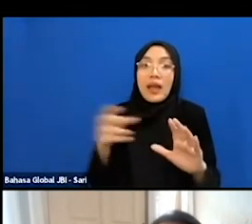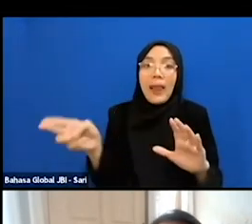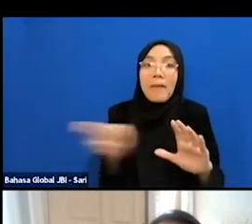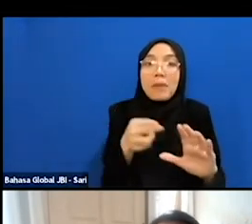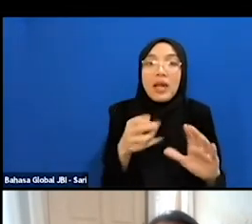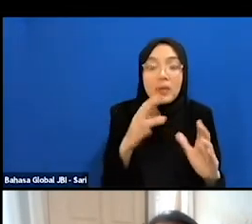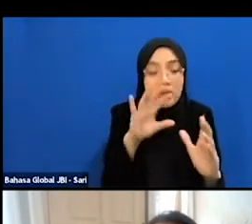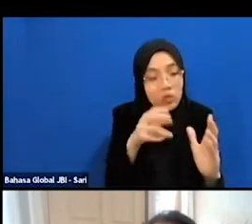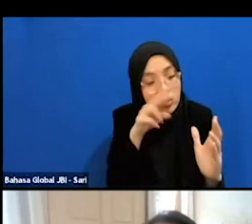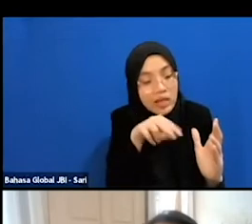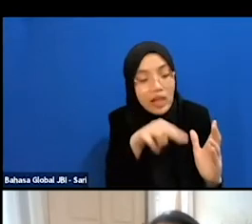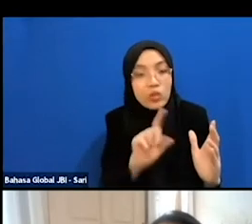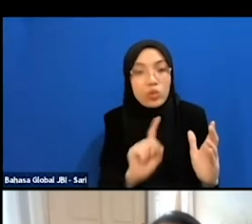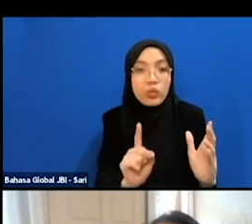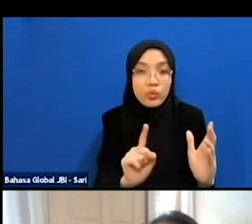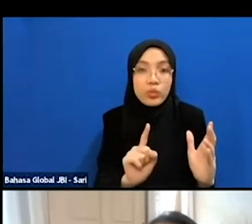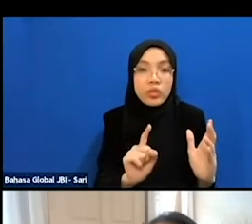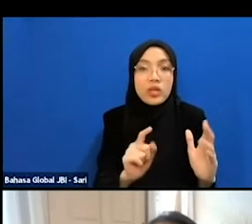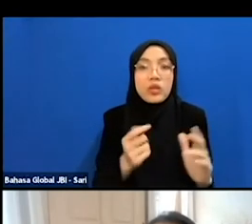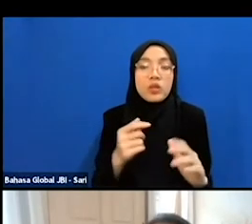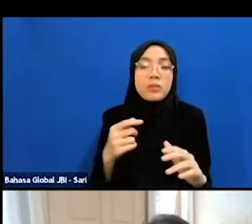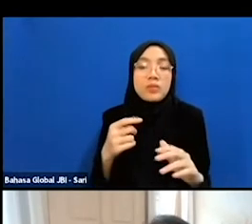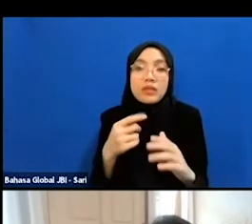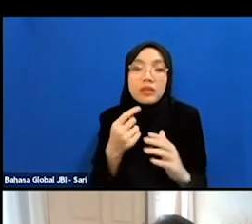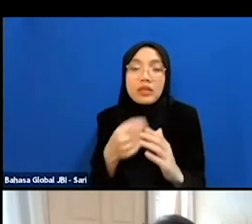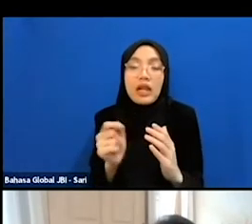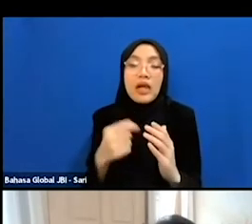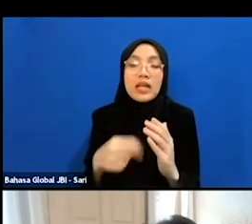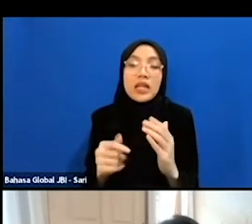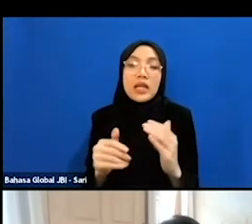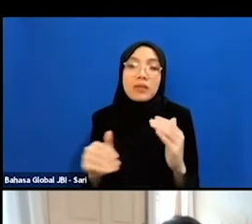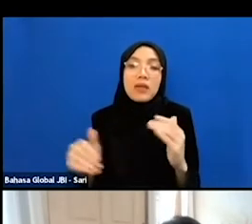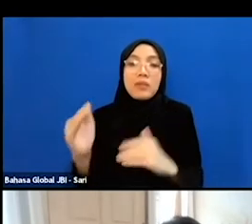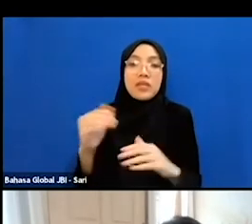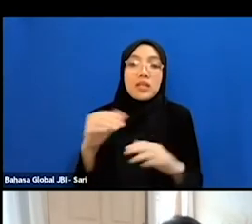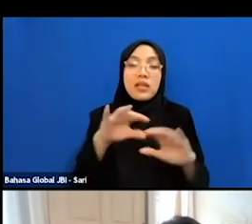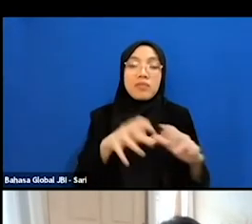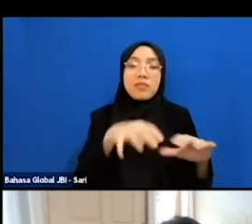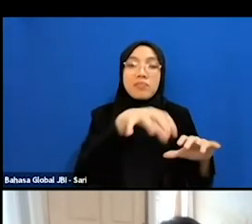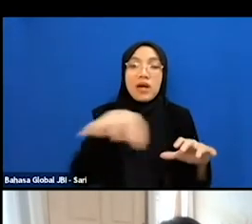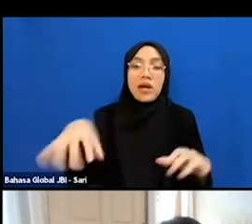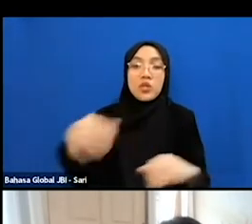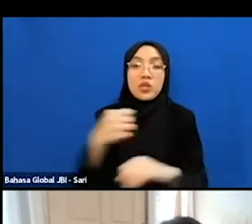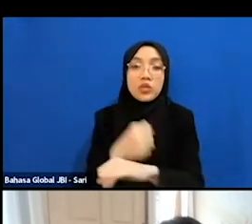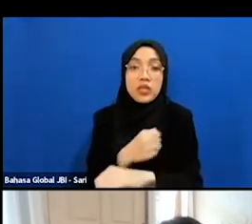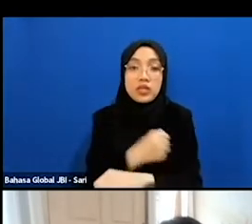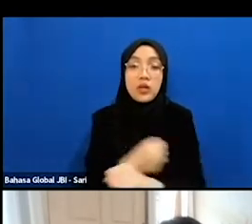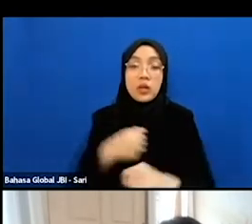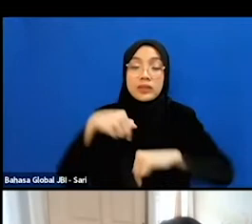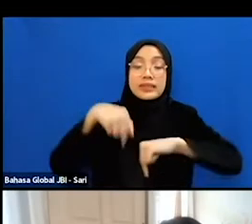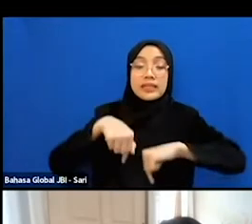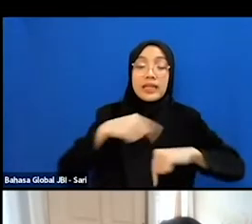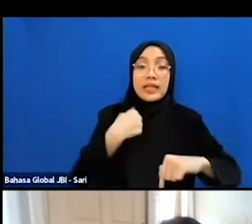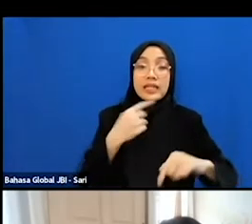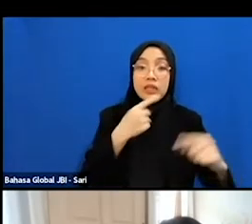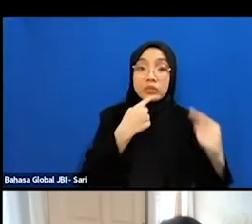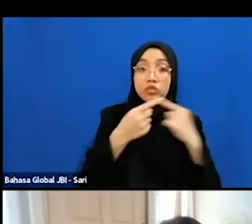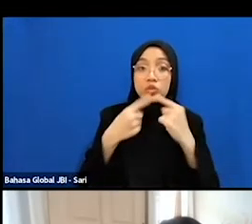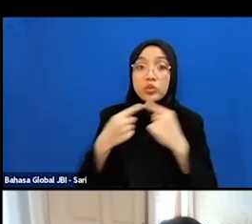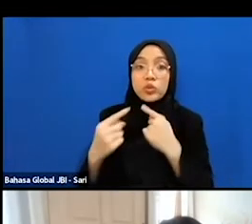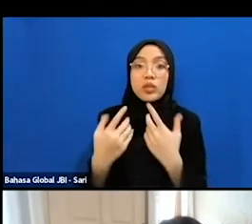disitu yang menjadi nilai lebih dari barang atau jasa itu Nah kalau yang sekarang kita bicarakan adalah